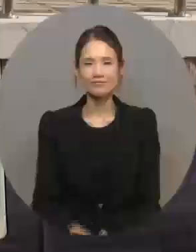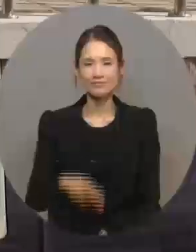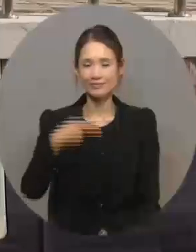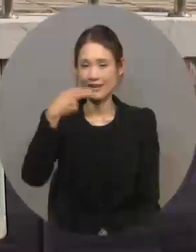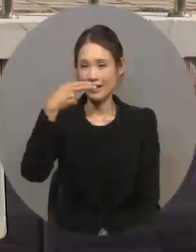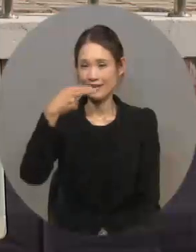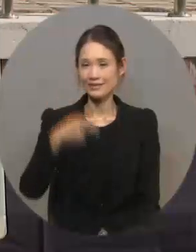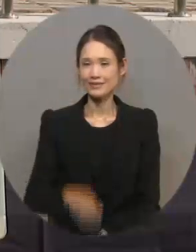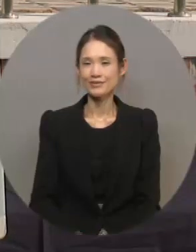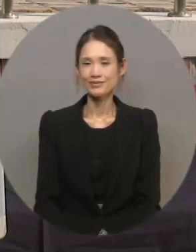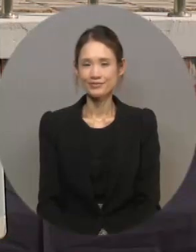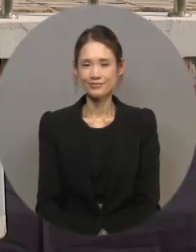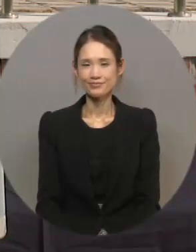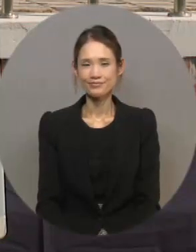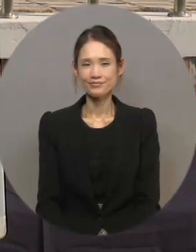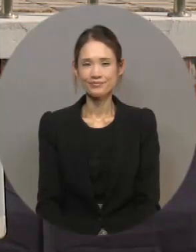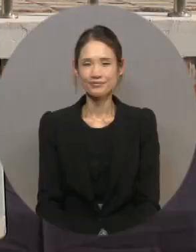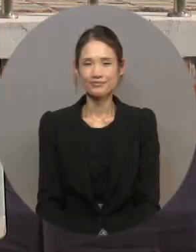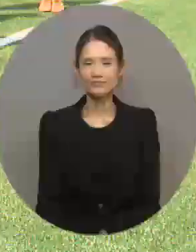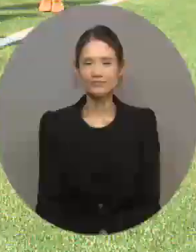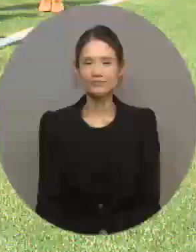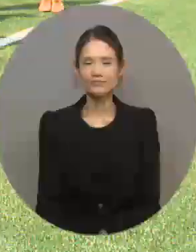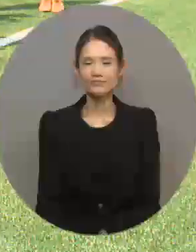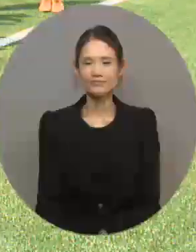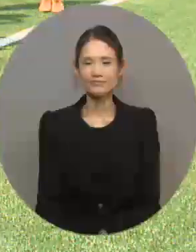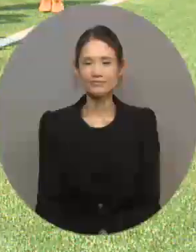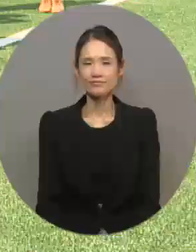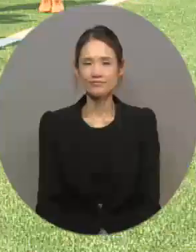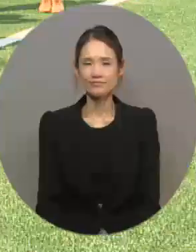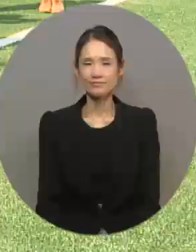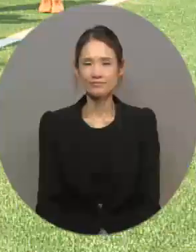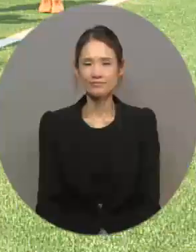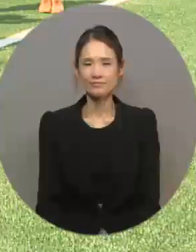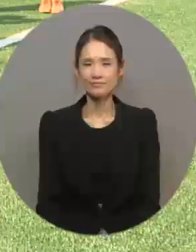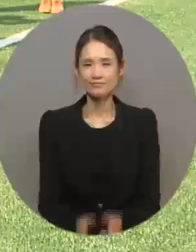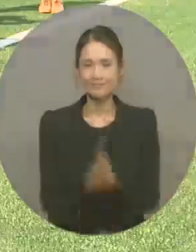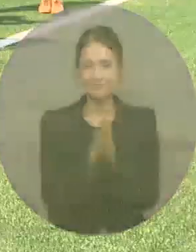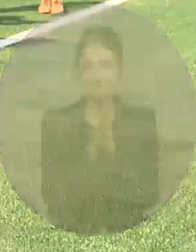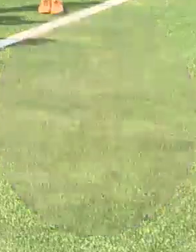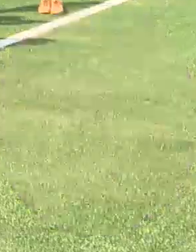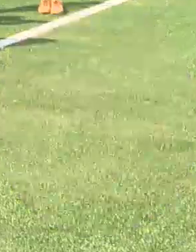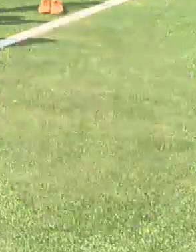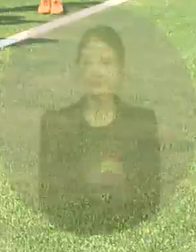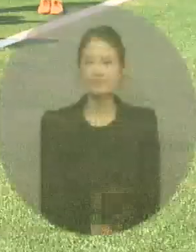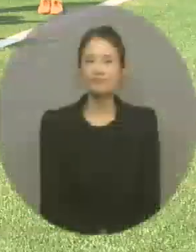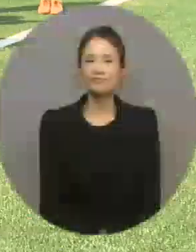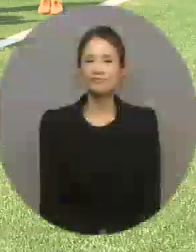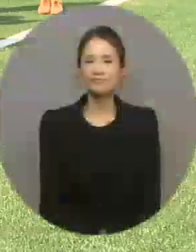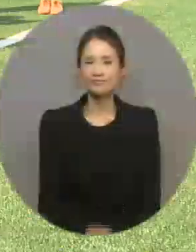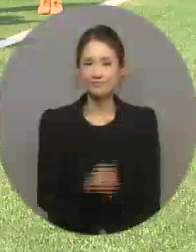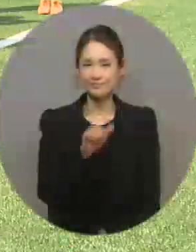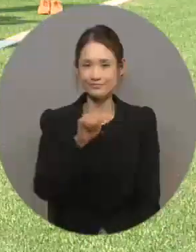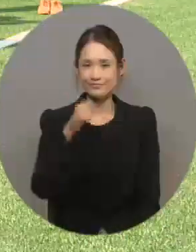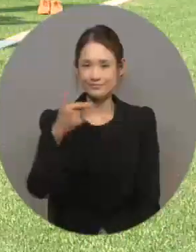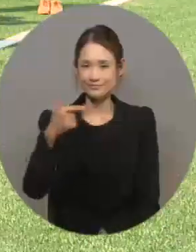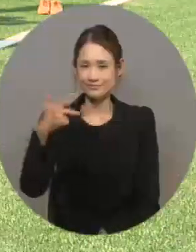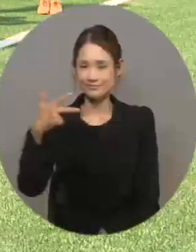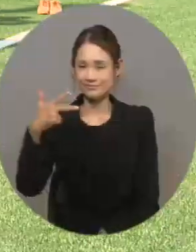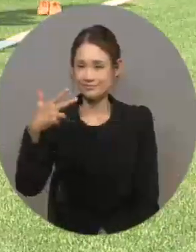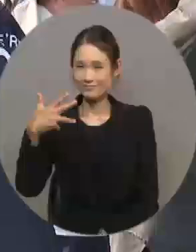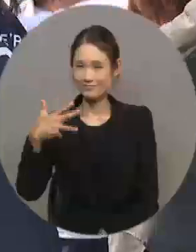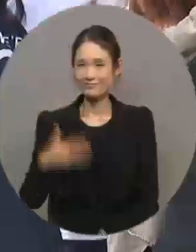H. 손가락 같이 돌리고. 자, 시작. 하나, 둘, 셋, 넷, 다섯, 여섯, 일곱,